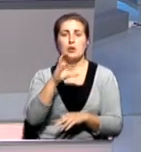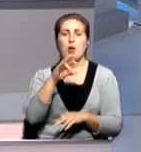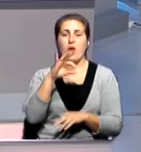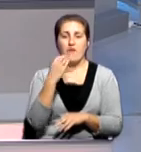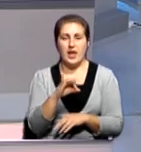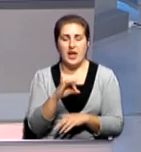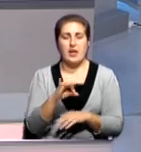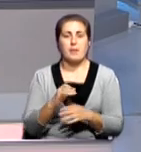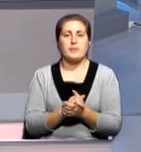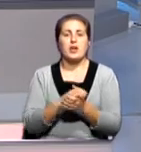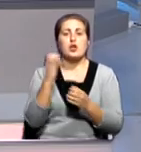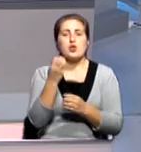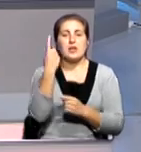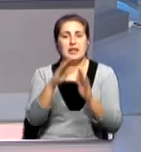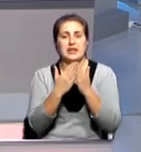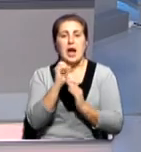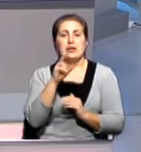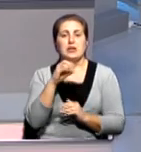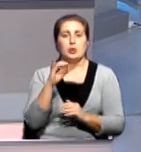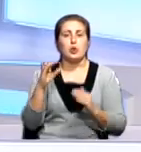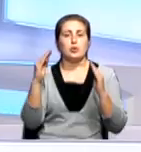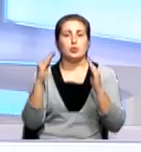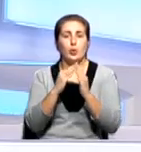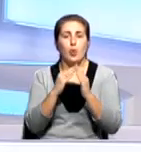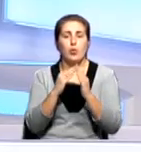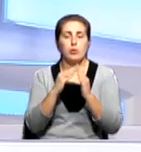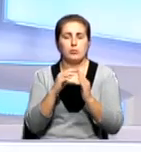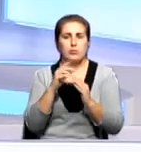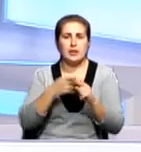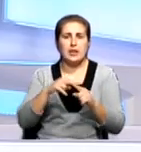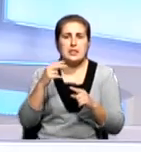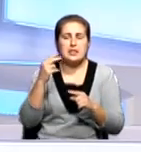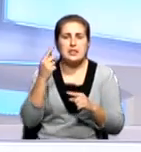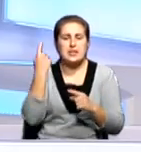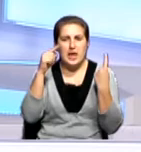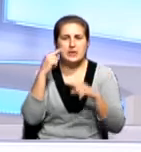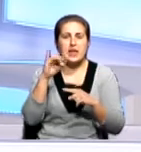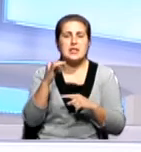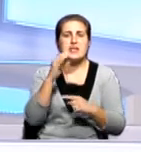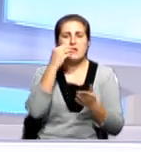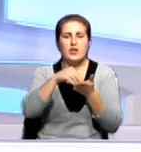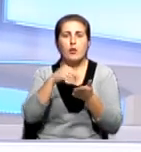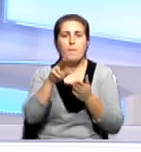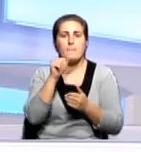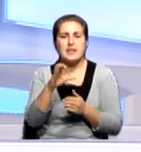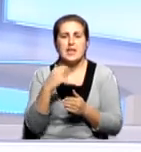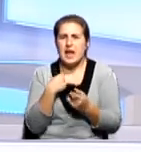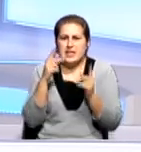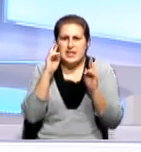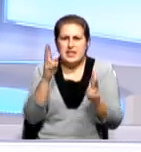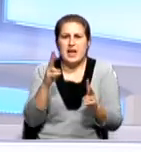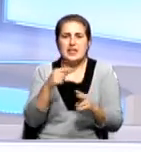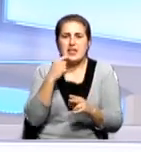А вот еще одна книга Андерсена дома чобана это сказка свинопас и я даже не знаю языка